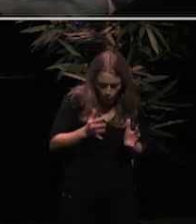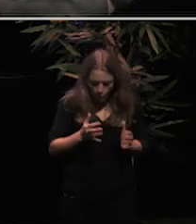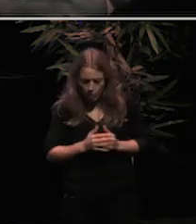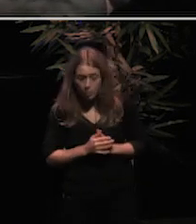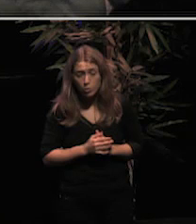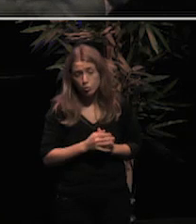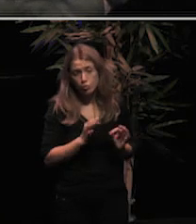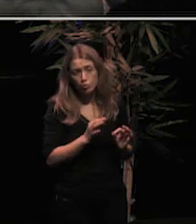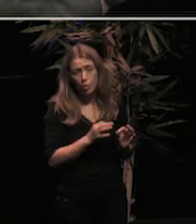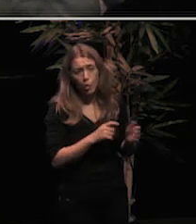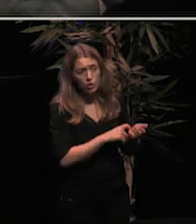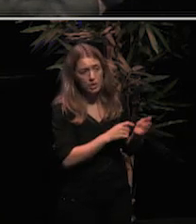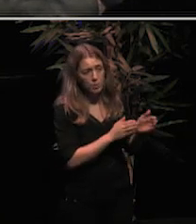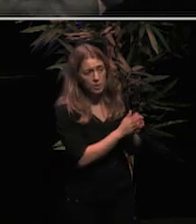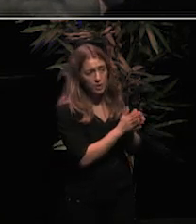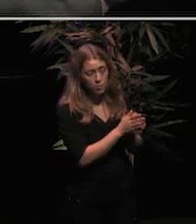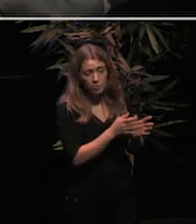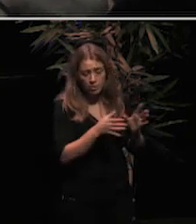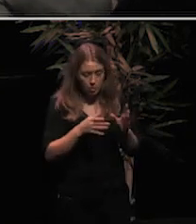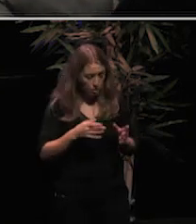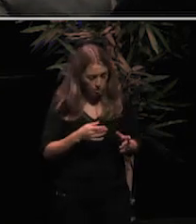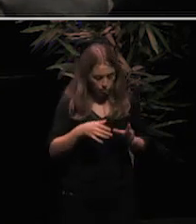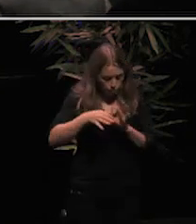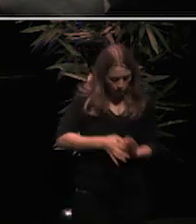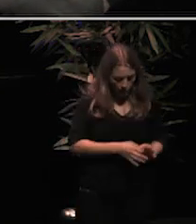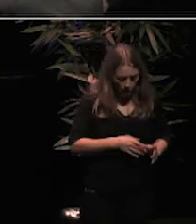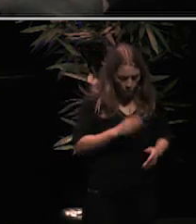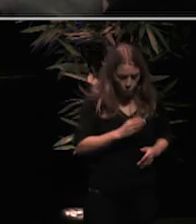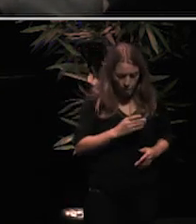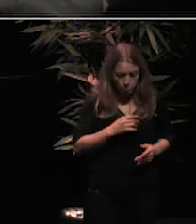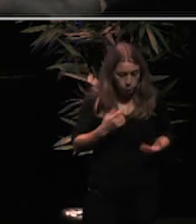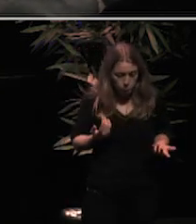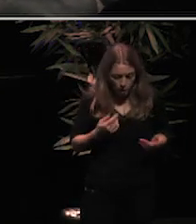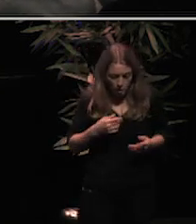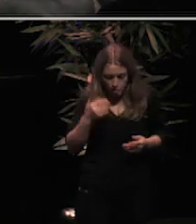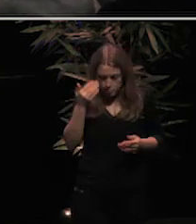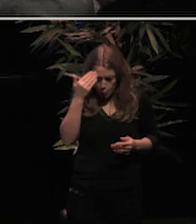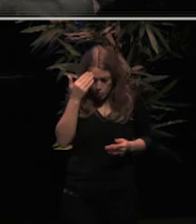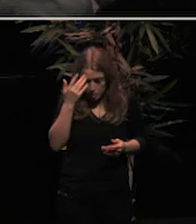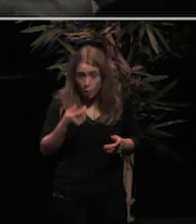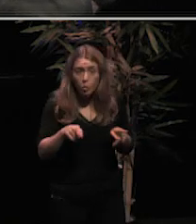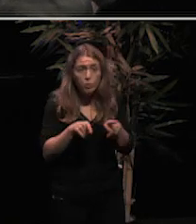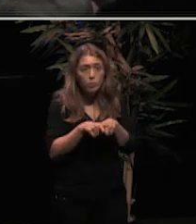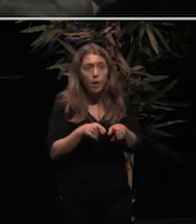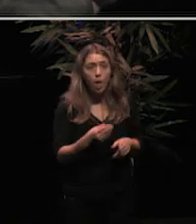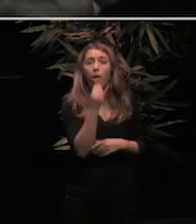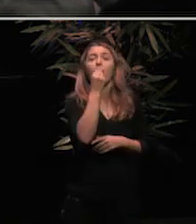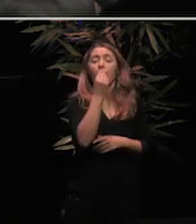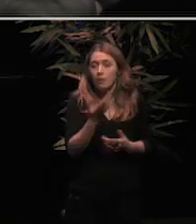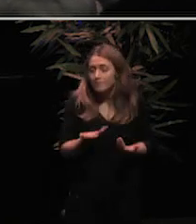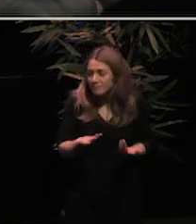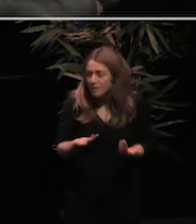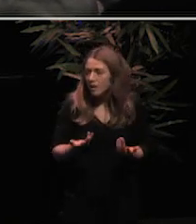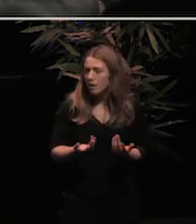cette motivation, vous avez ce qu'on appelle des besoins psychologiques fondamentaux qui agissent un peu comme des nutriments. Et je crois que vraiment, et tu m'en as déjà parlé,